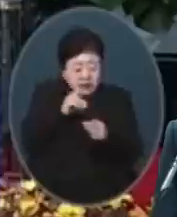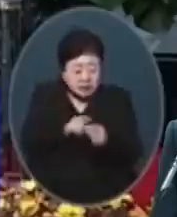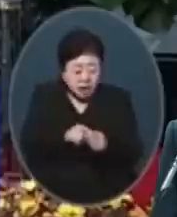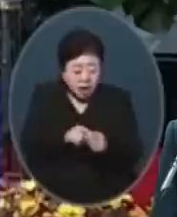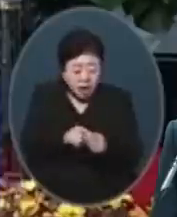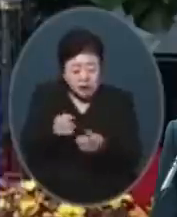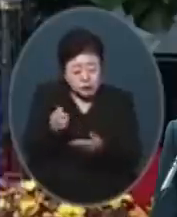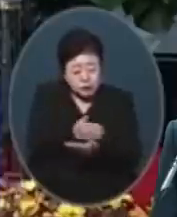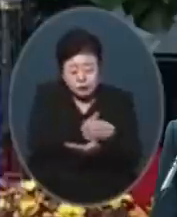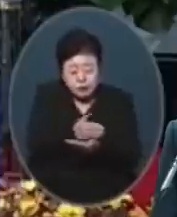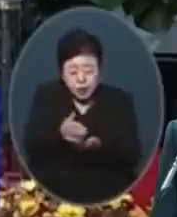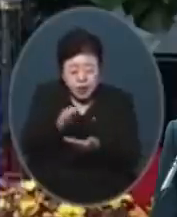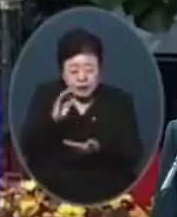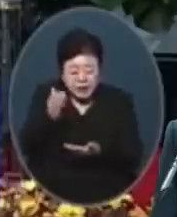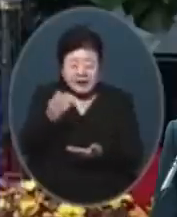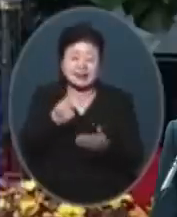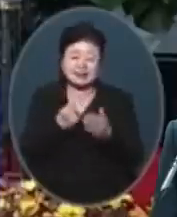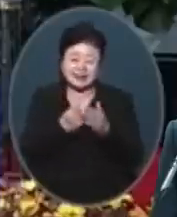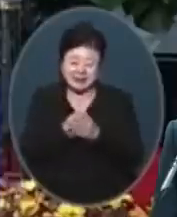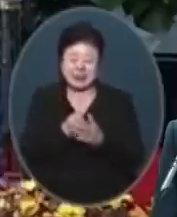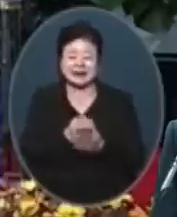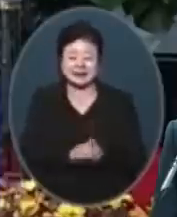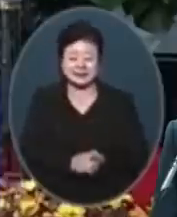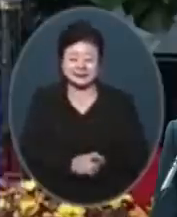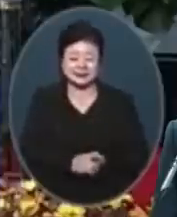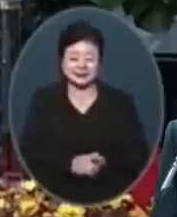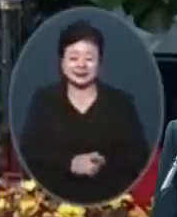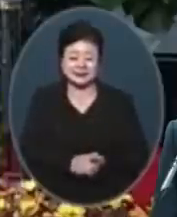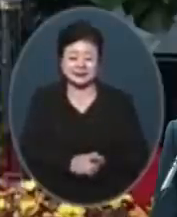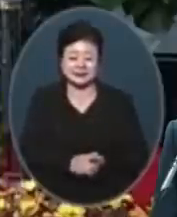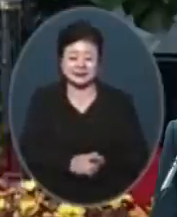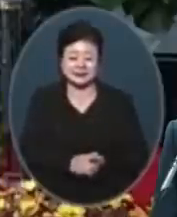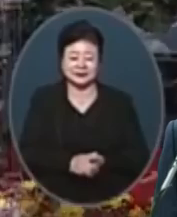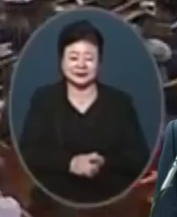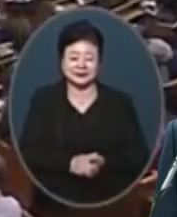이런 영적으로 분별하기 때문이라.